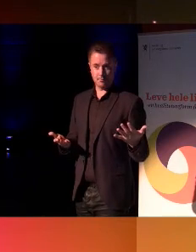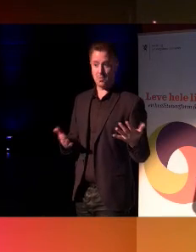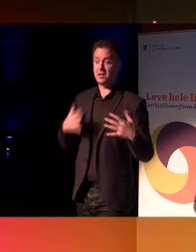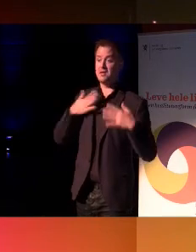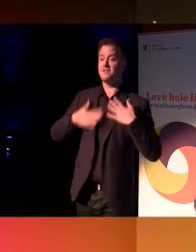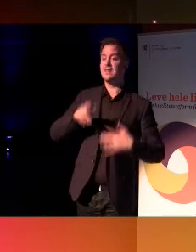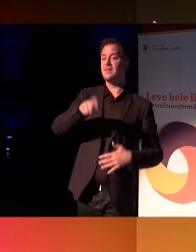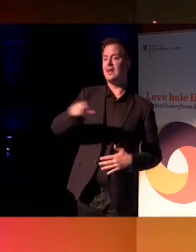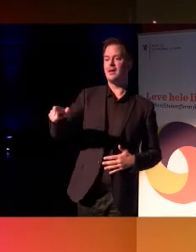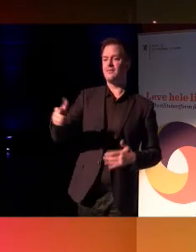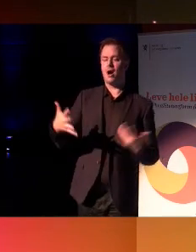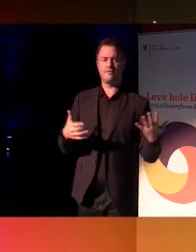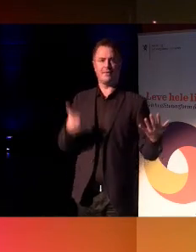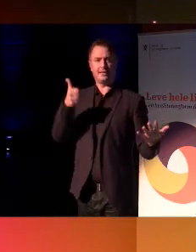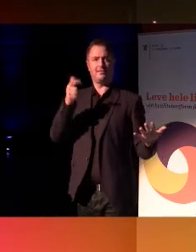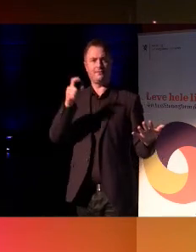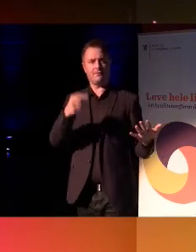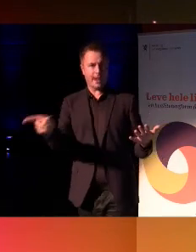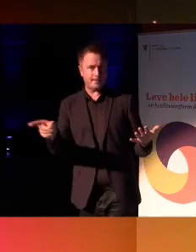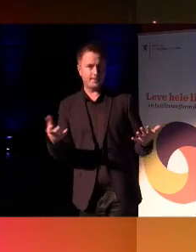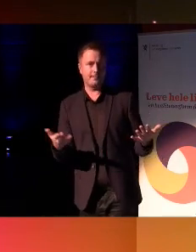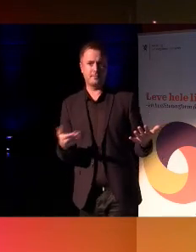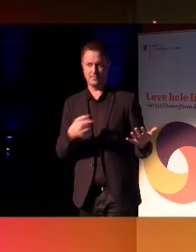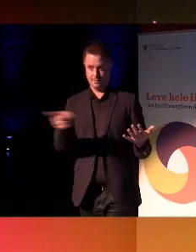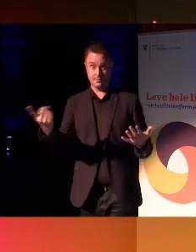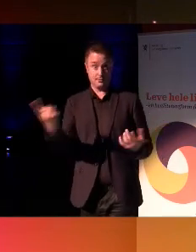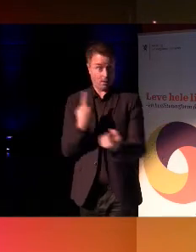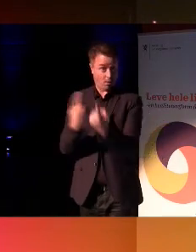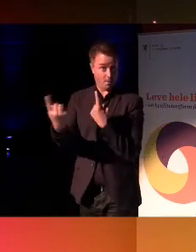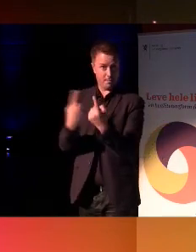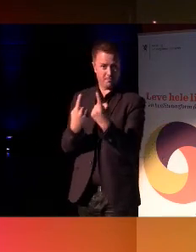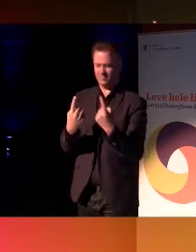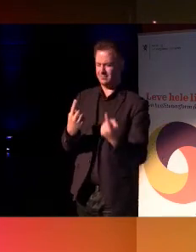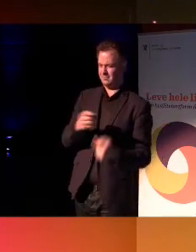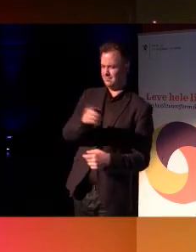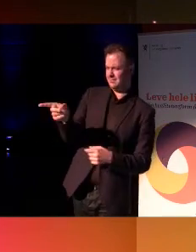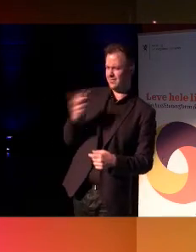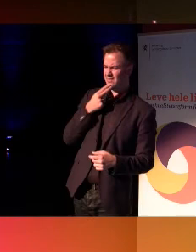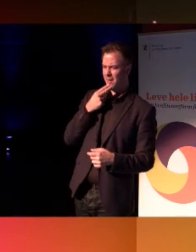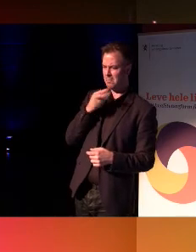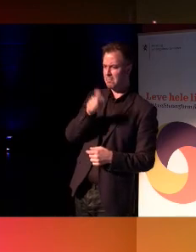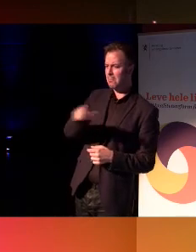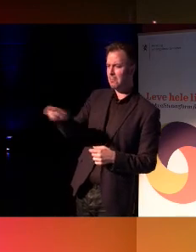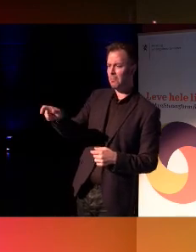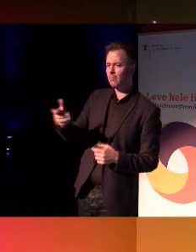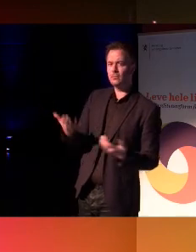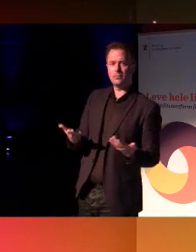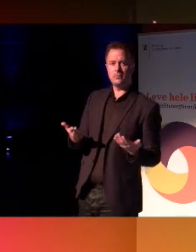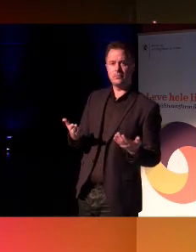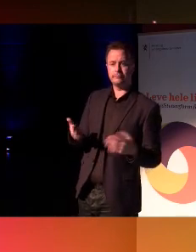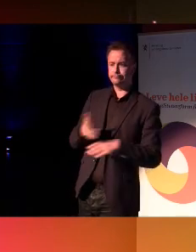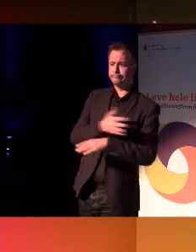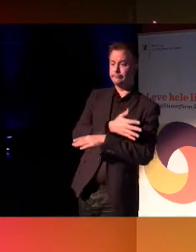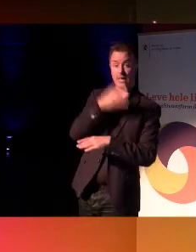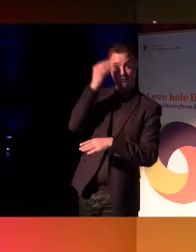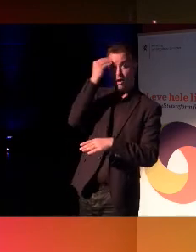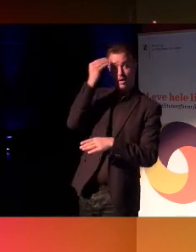frivillige? For de som skulle komme. Og kanskje, men hvem var de frivillige? For vi hadde ingen erfaring med dette